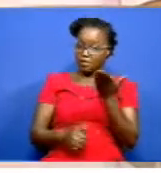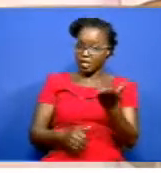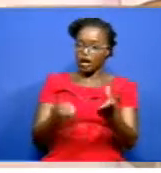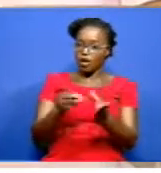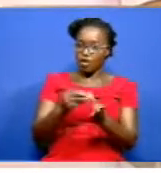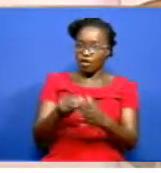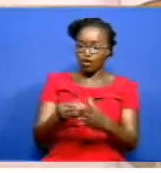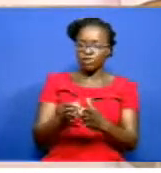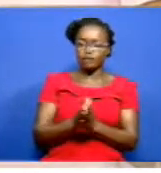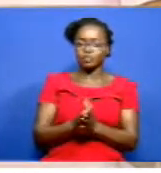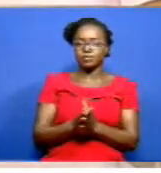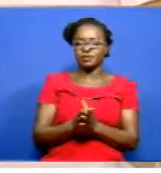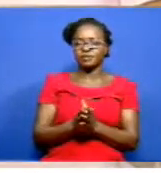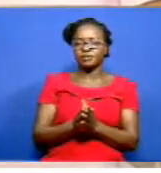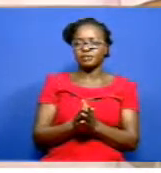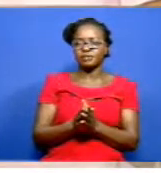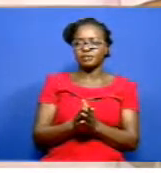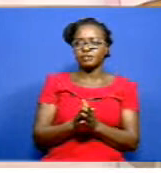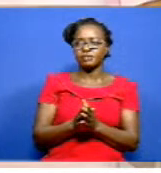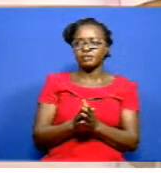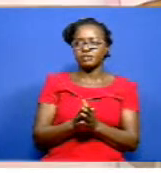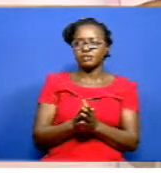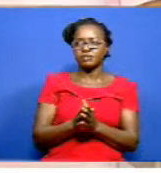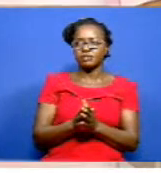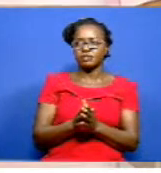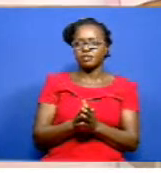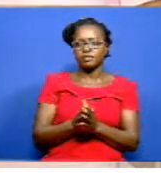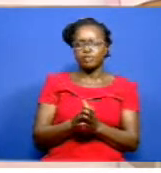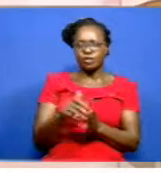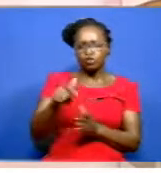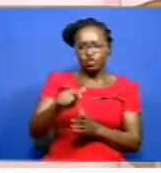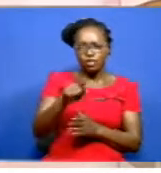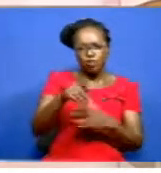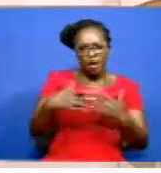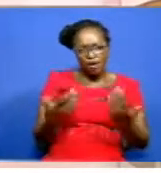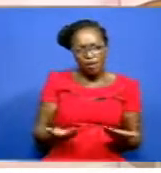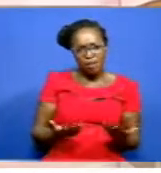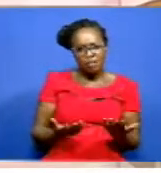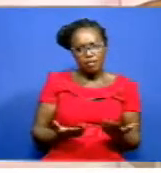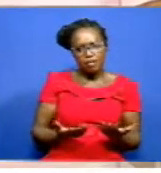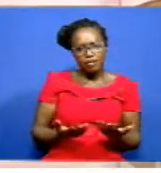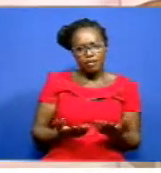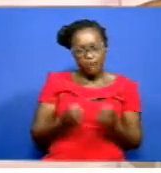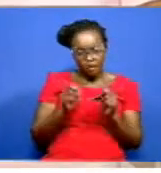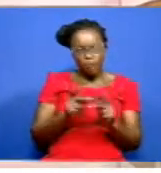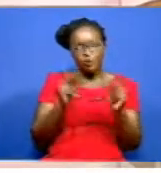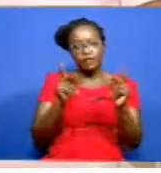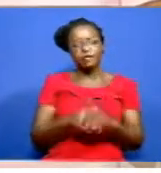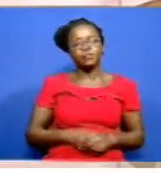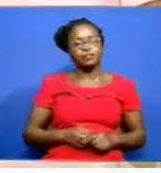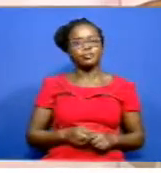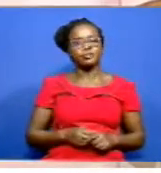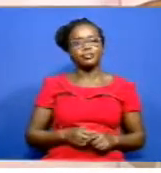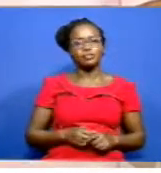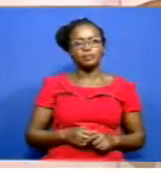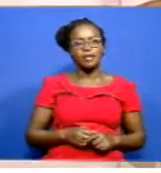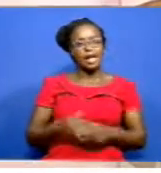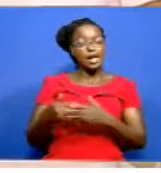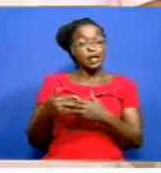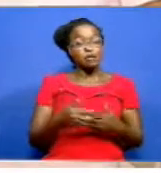Ama kitu kingine ni kwamba unaweza muuliza leo umeshindaje, akwambie tumeshinda vyema. Haya,